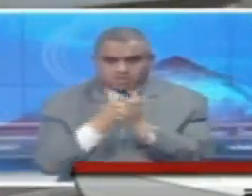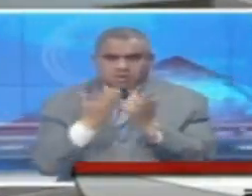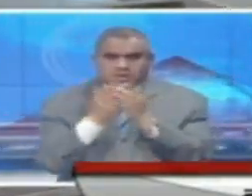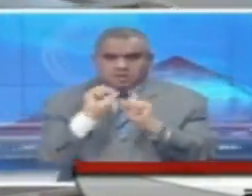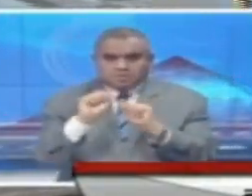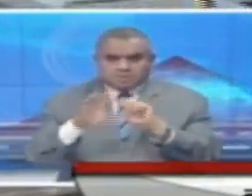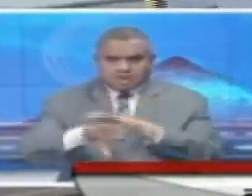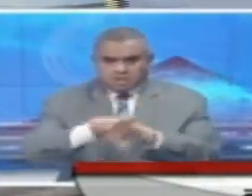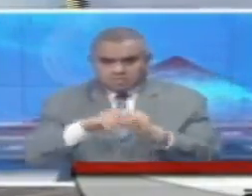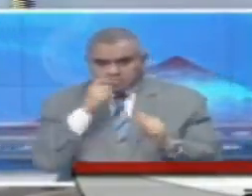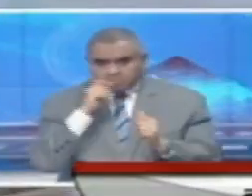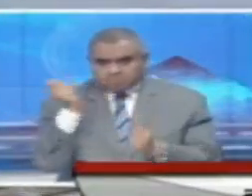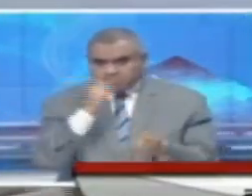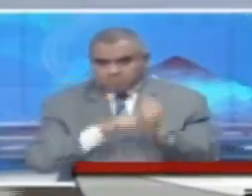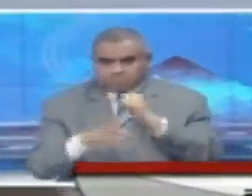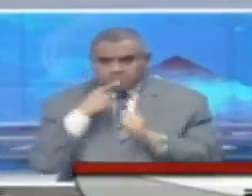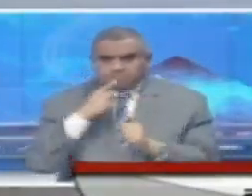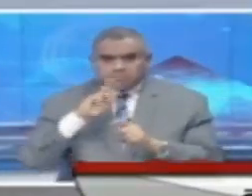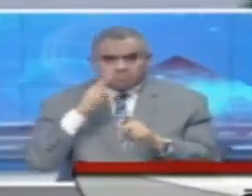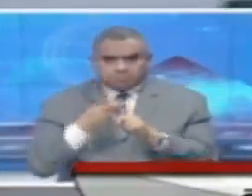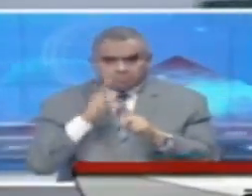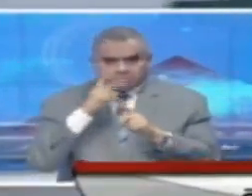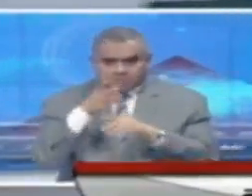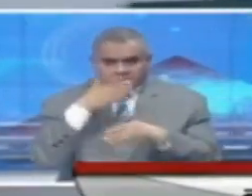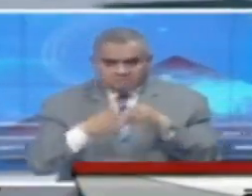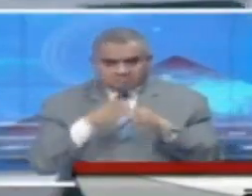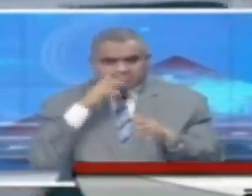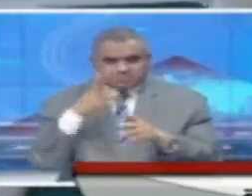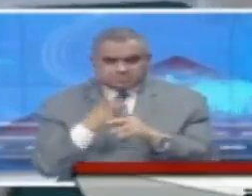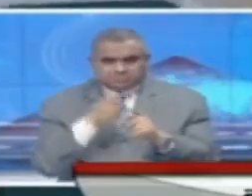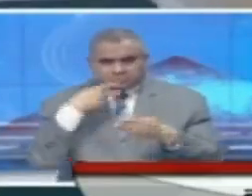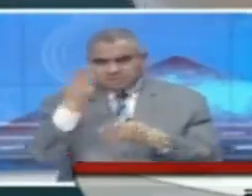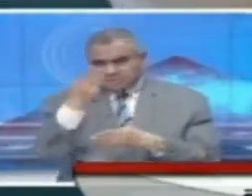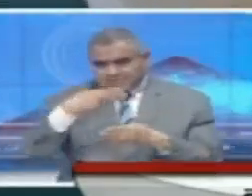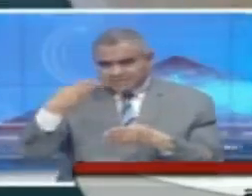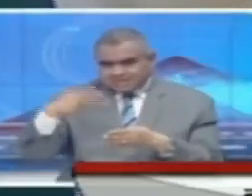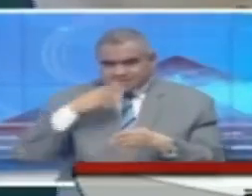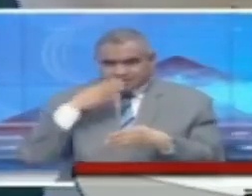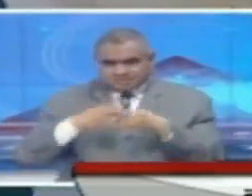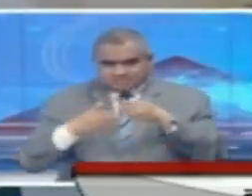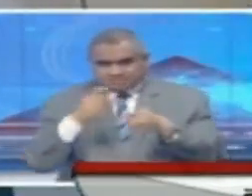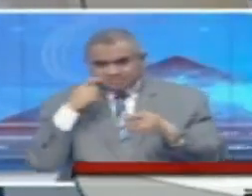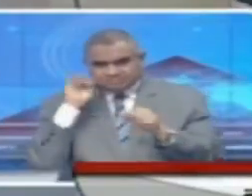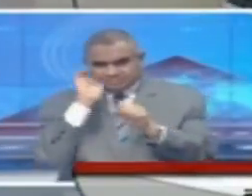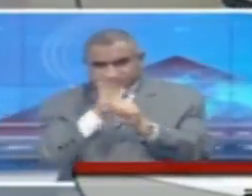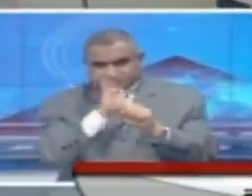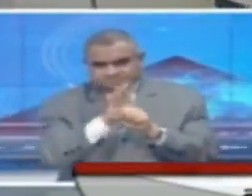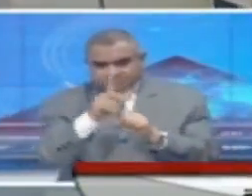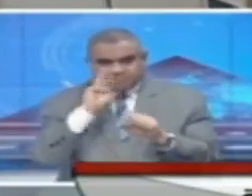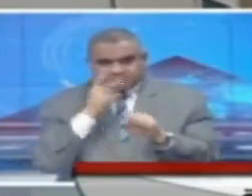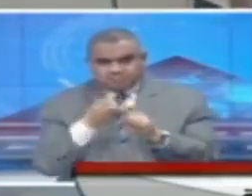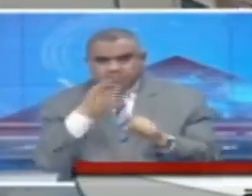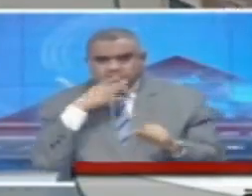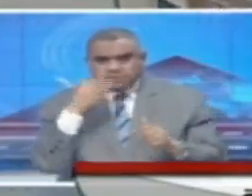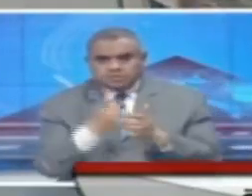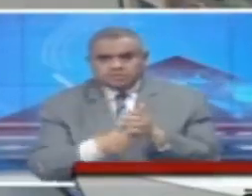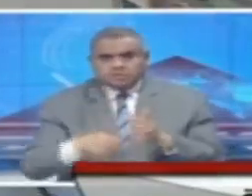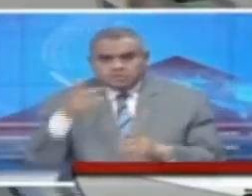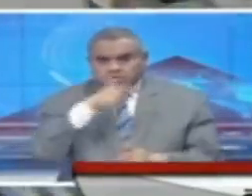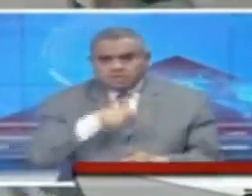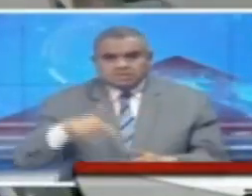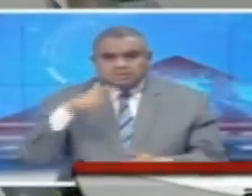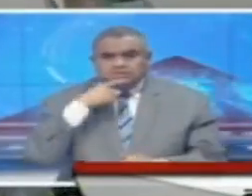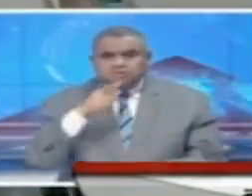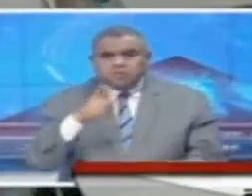المنتجات. عملنا اكتر من نموذج زي ما سيادتك، ده النموذج الاول، ده المساحة بتتراوح من 29 ل